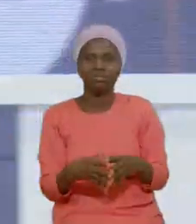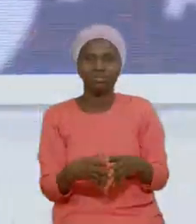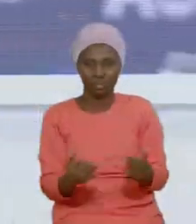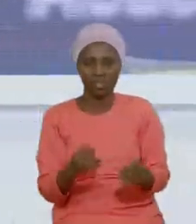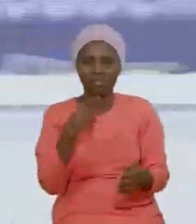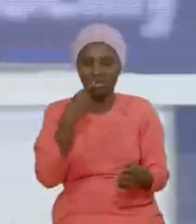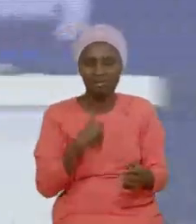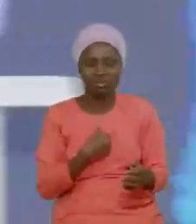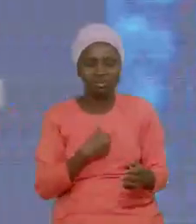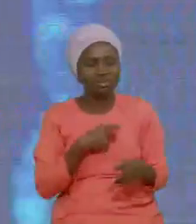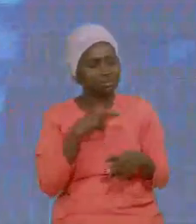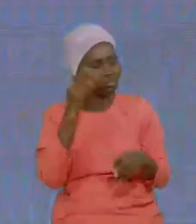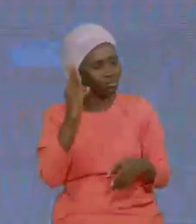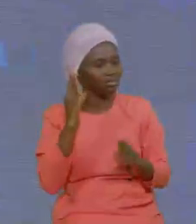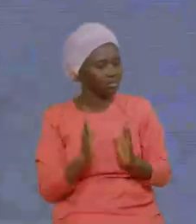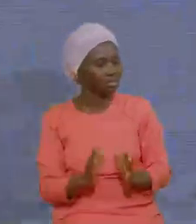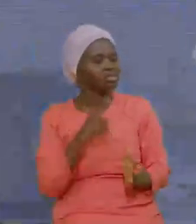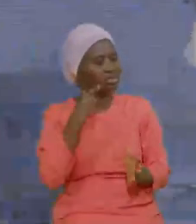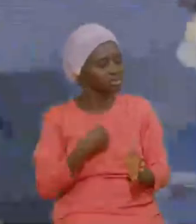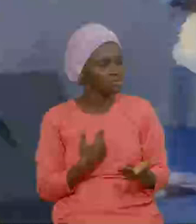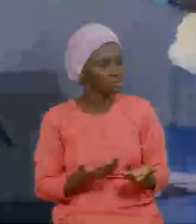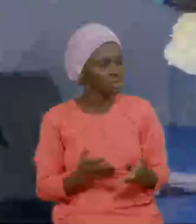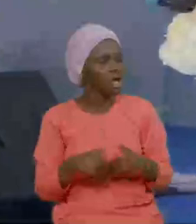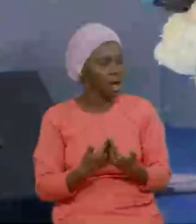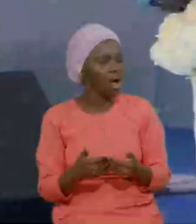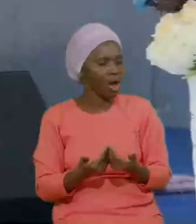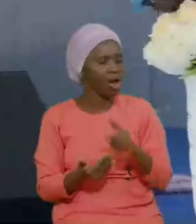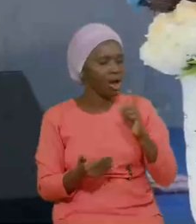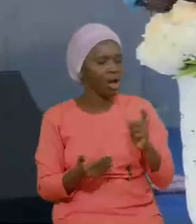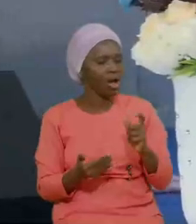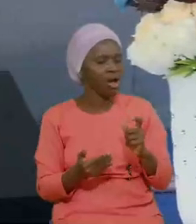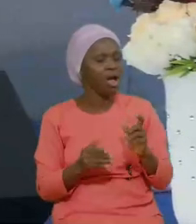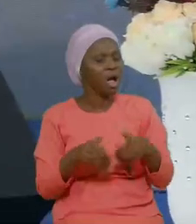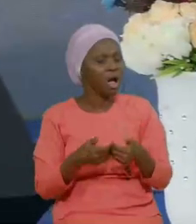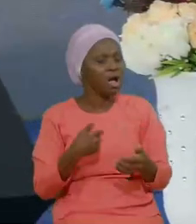Une créature transformée. Mais dis-moi, pasteur.